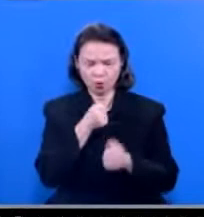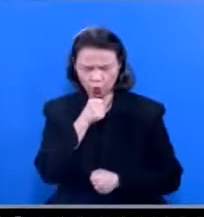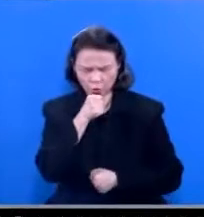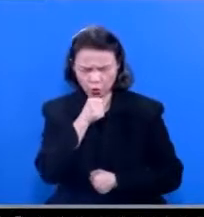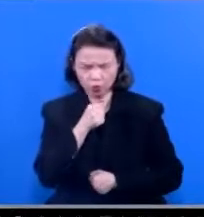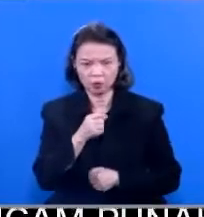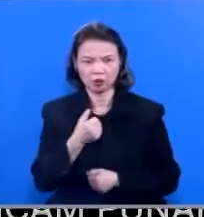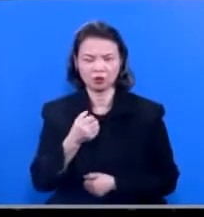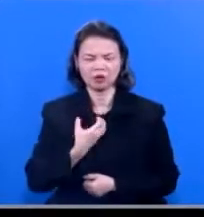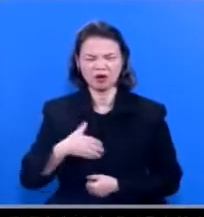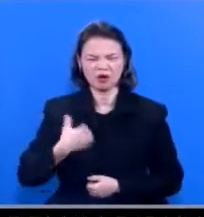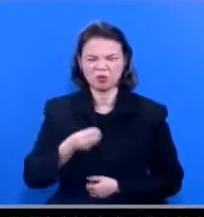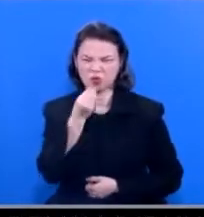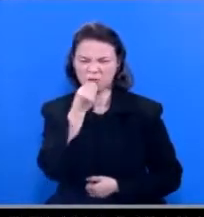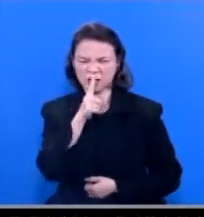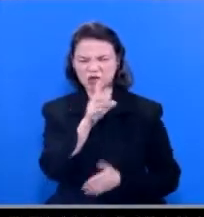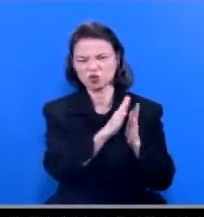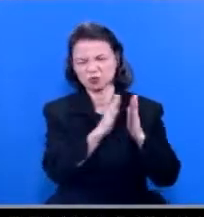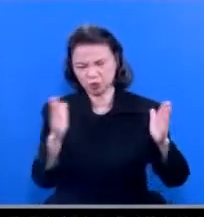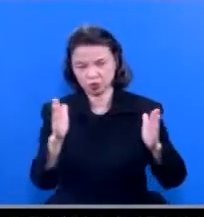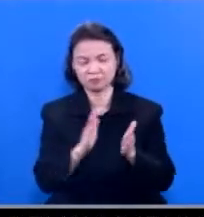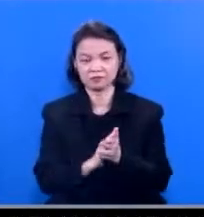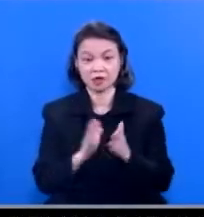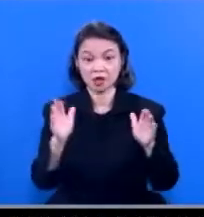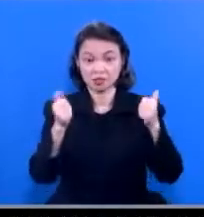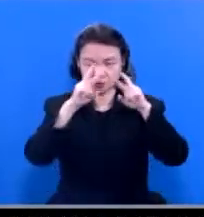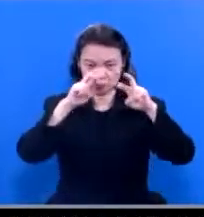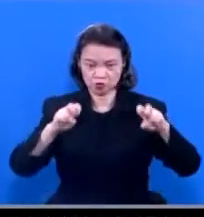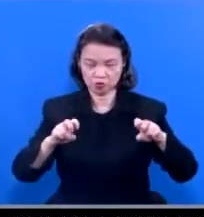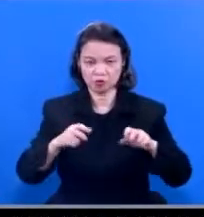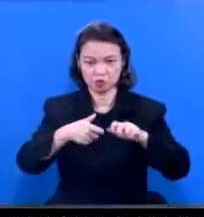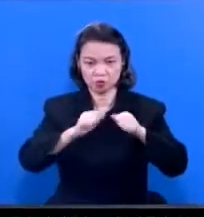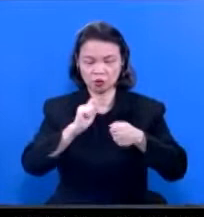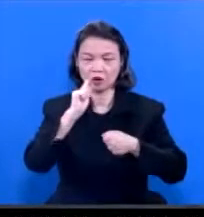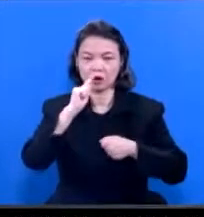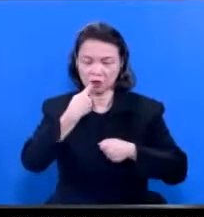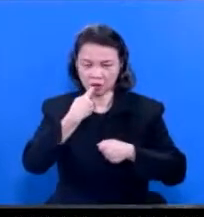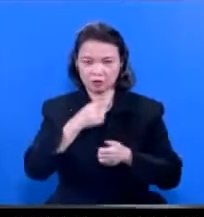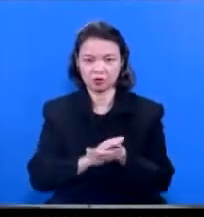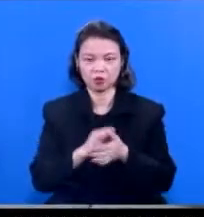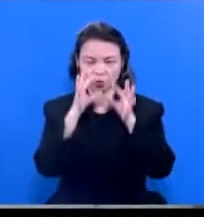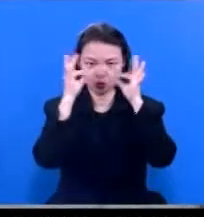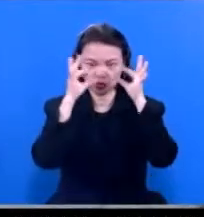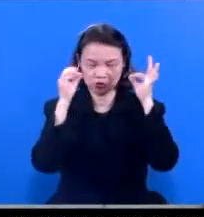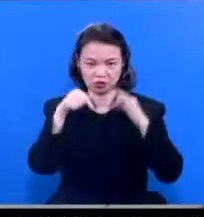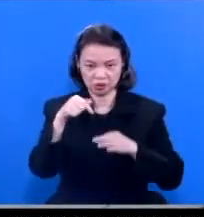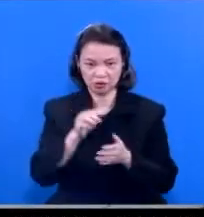makan lebih dari satu minggu. Berdasarkan hasil pemeriksaan dan swab, kucing berusia satu tahun tersebut terinfeksi